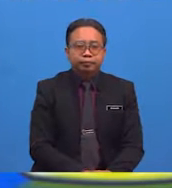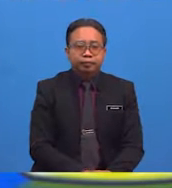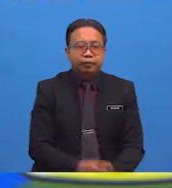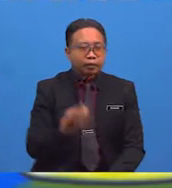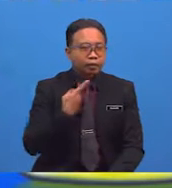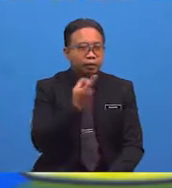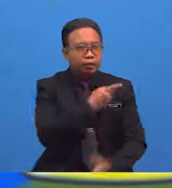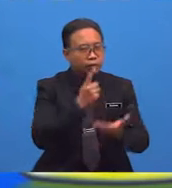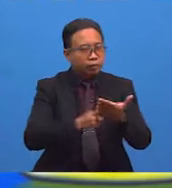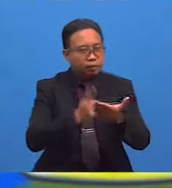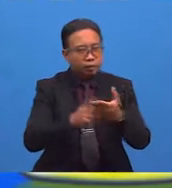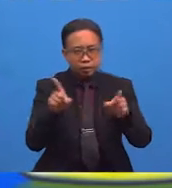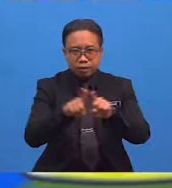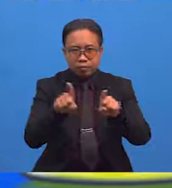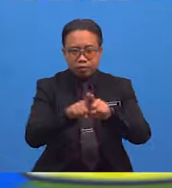Kita bincangkan bersama-sama.